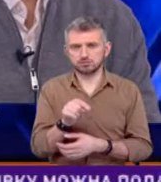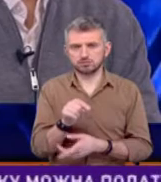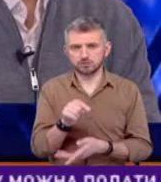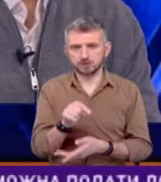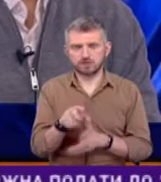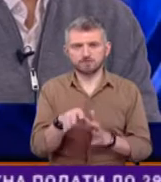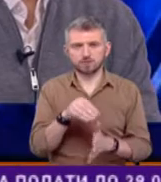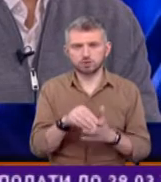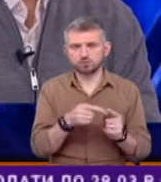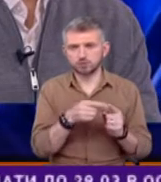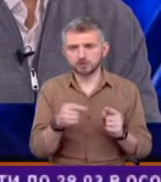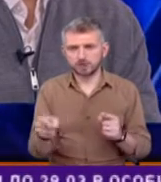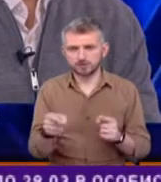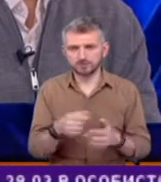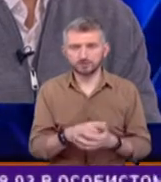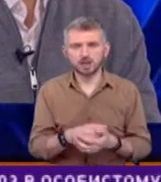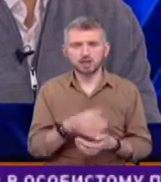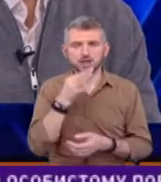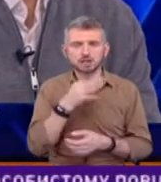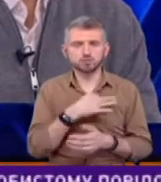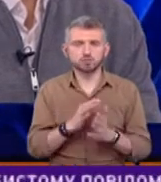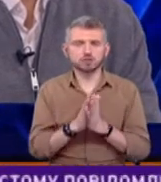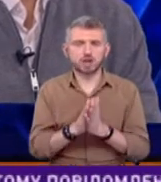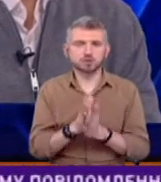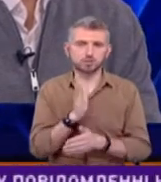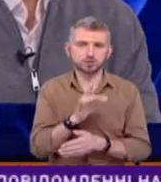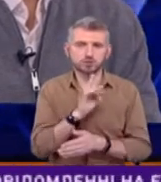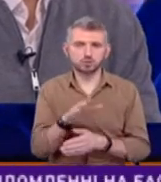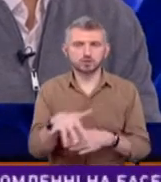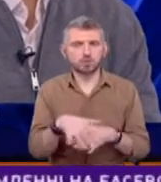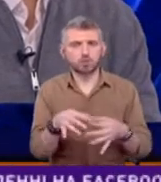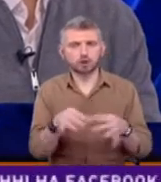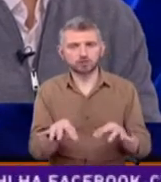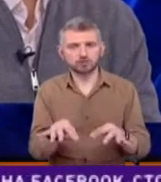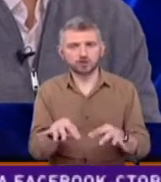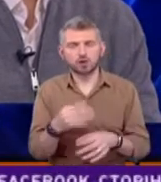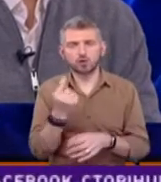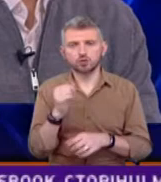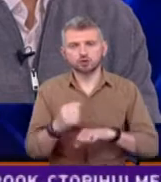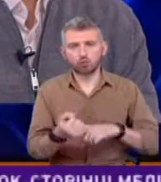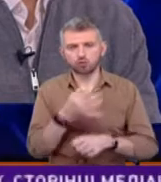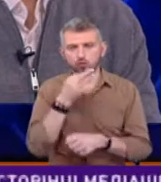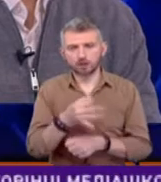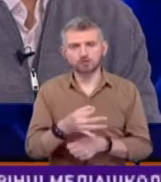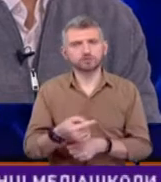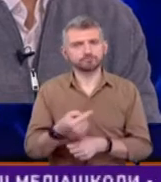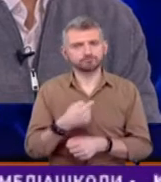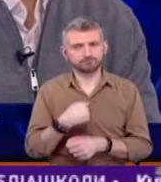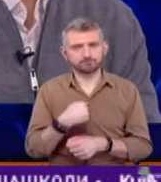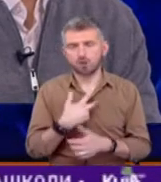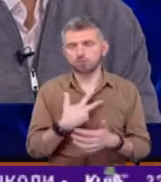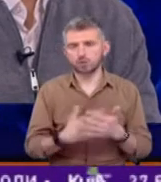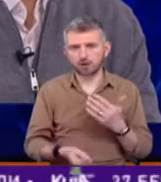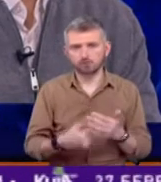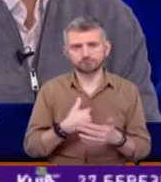у ці виборчі процеси, кандидатів мають, скажіть, будь ласка, будуть вони демократичні і один одному скаже, я